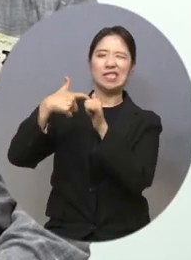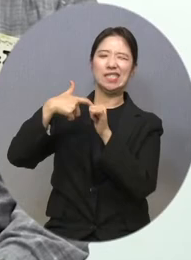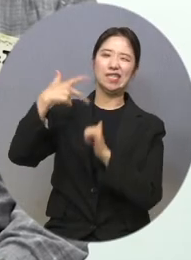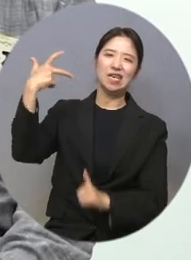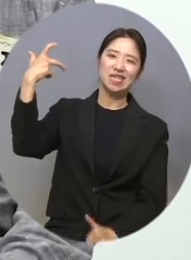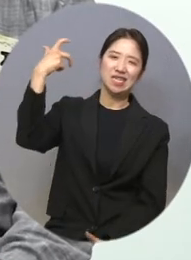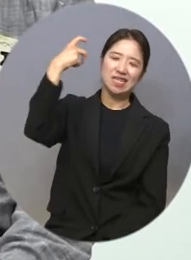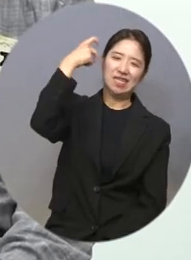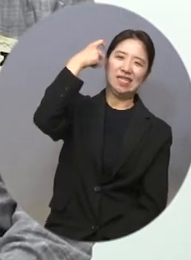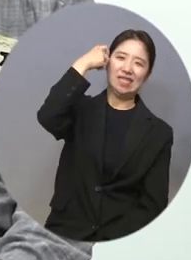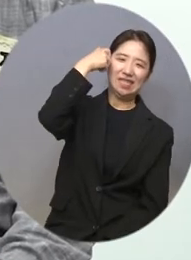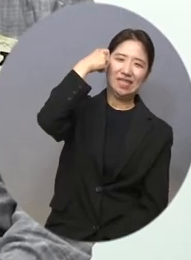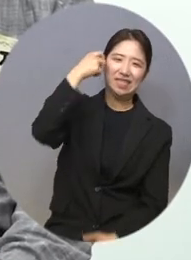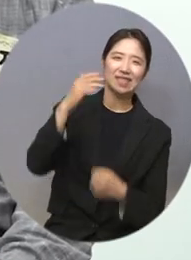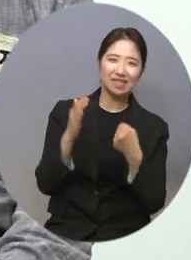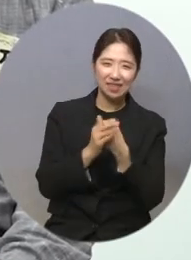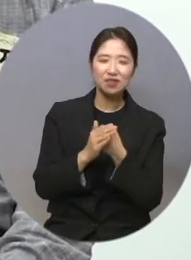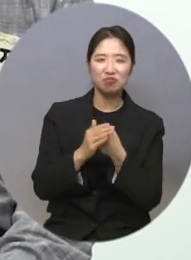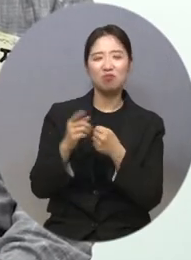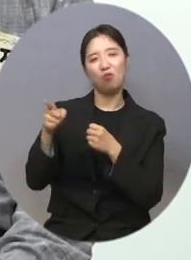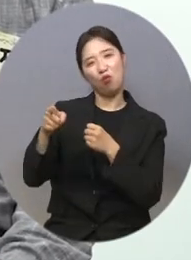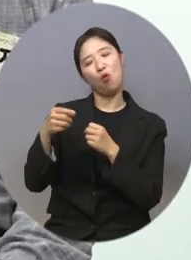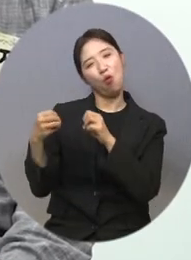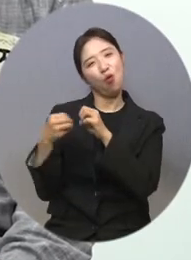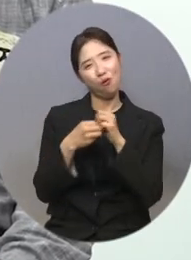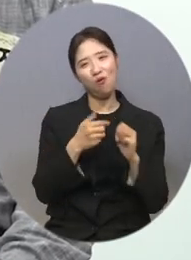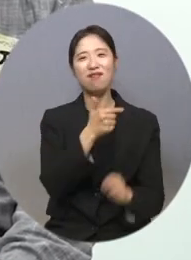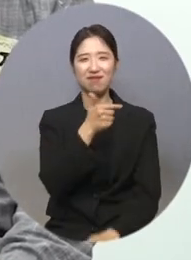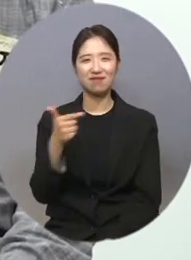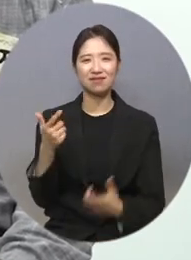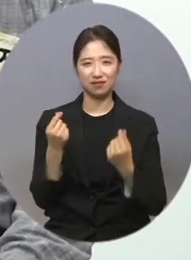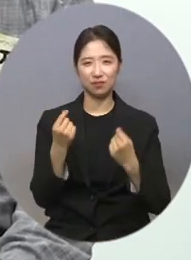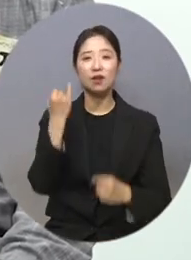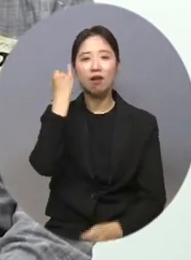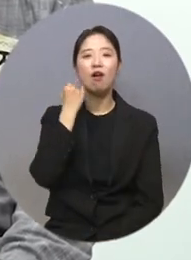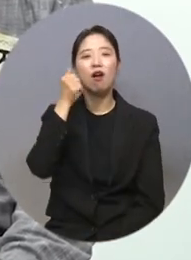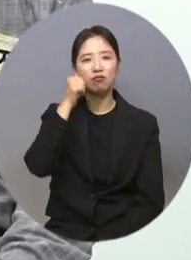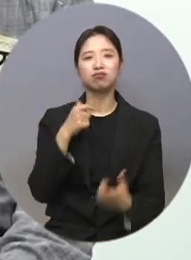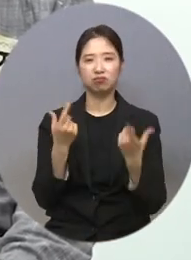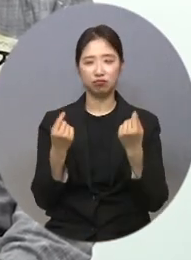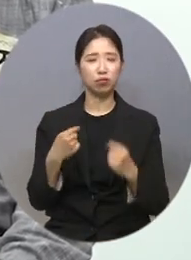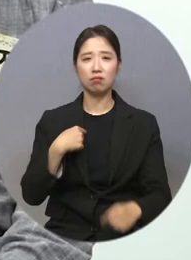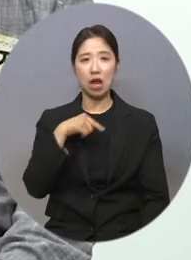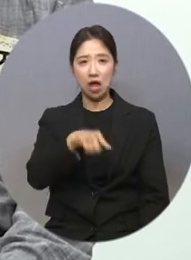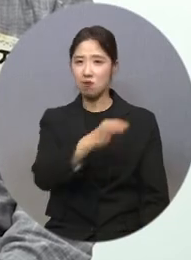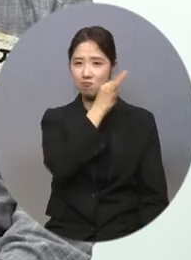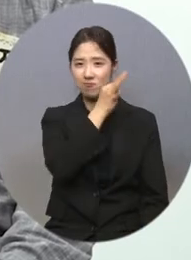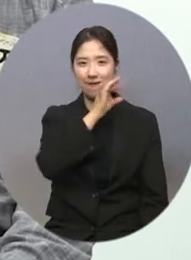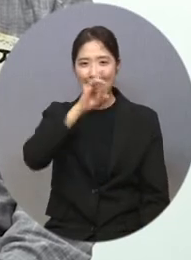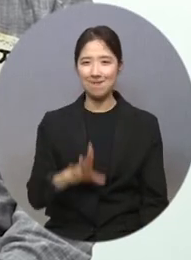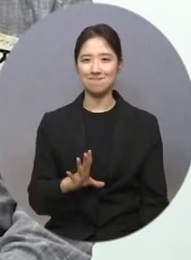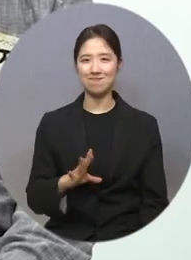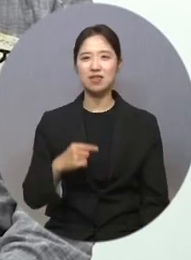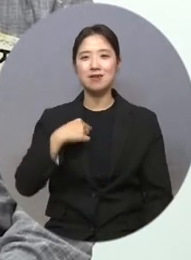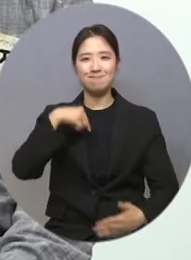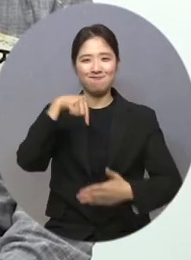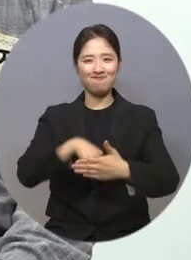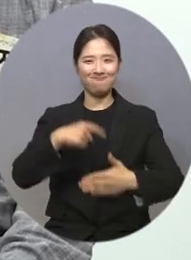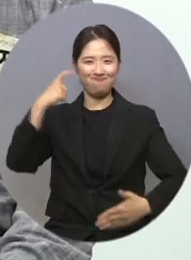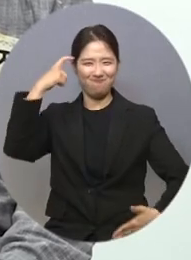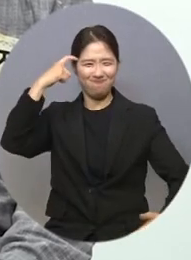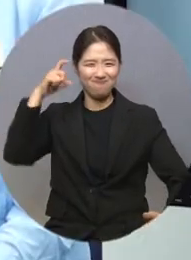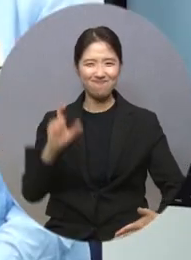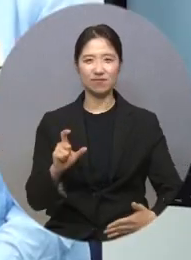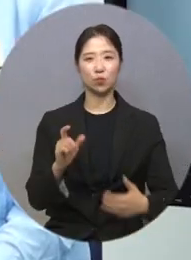돼서 그거 크면서 되게 영향을 많이 받았던 것 같아요. 사춘기 때도 그렇고 이거 내가 부끄러워하면 안 된다라는 게 주입이